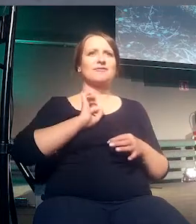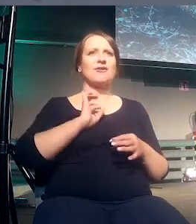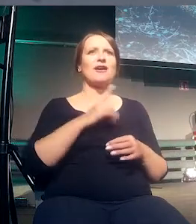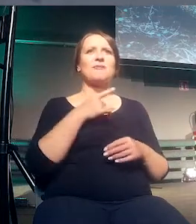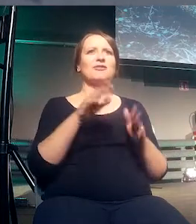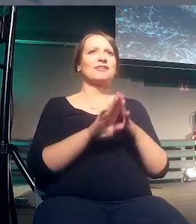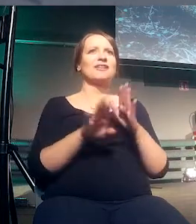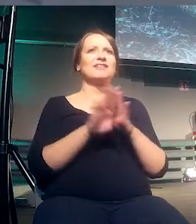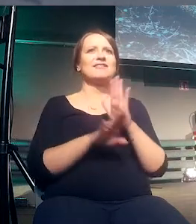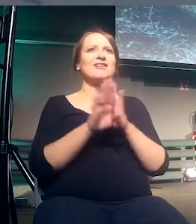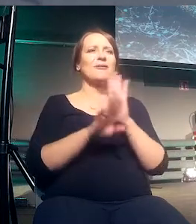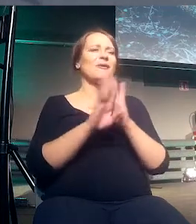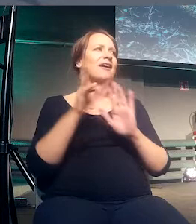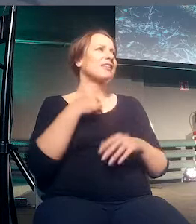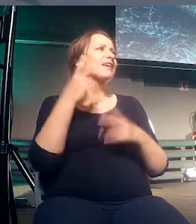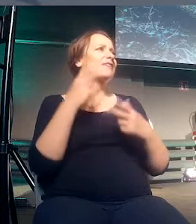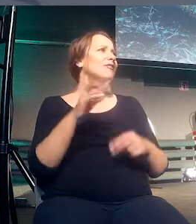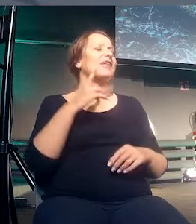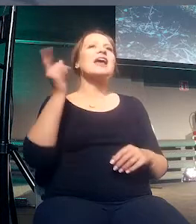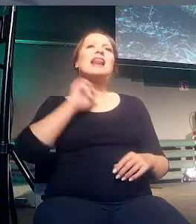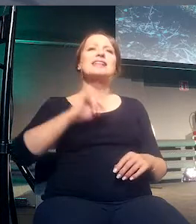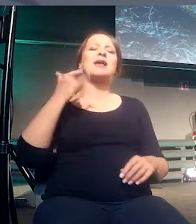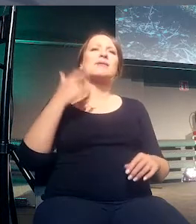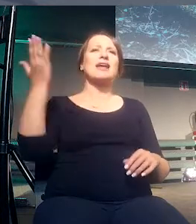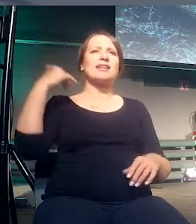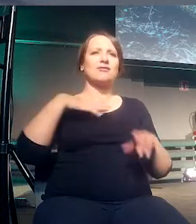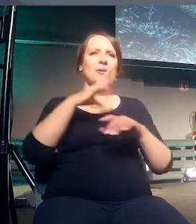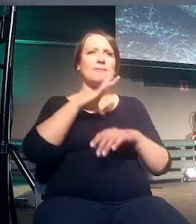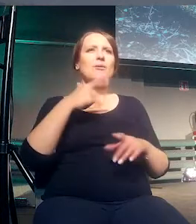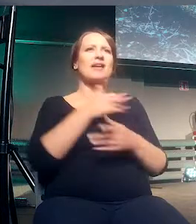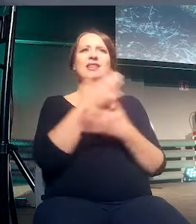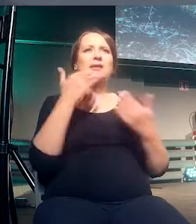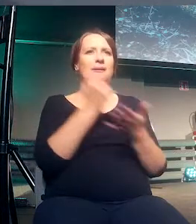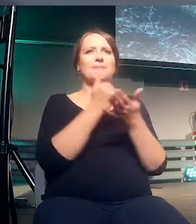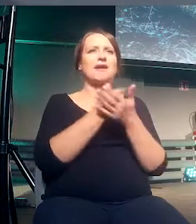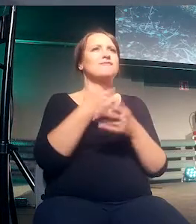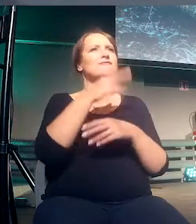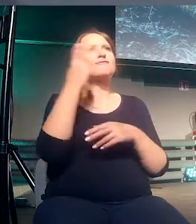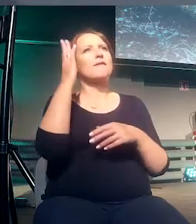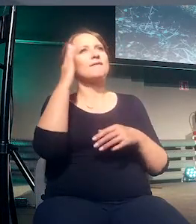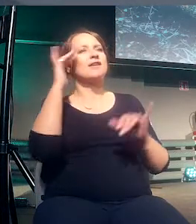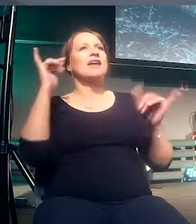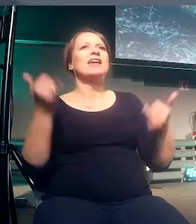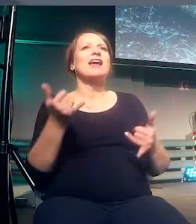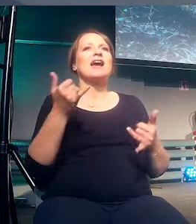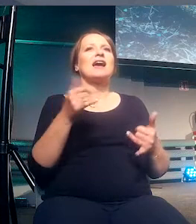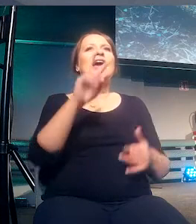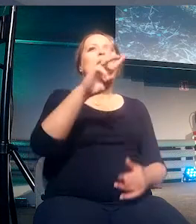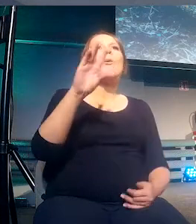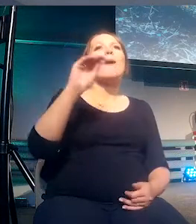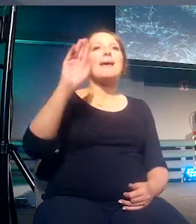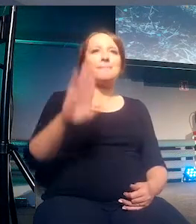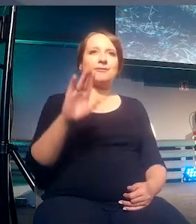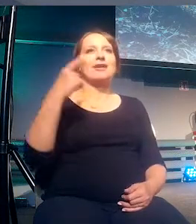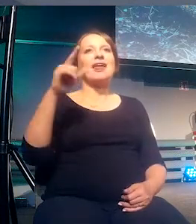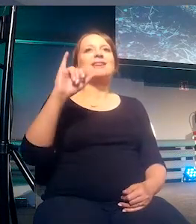standardowych. Kiedy byłam w liceum, w oczywisty sposób nie miałam w ogóle prawa wiedzieć, że istnieje taka praca jak UX designer.